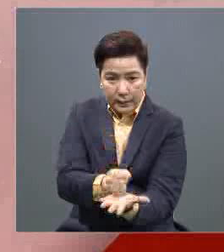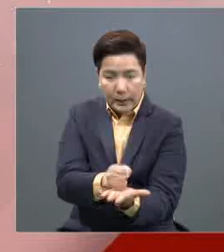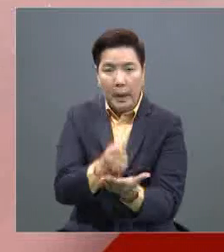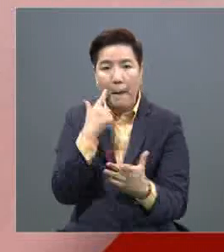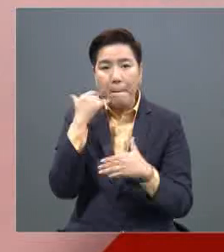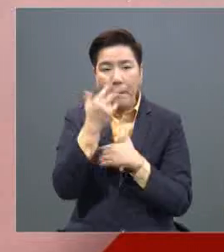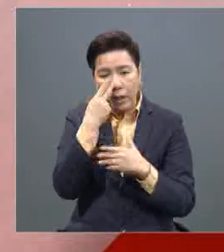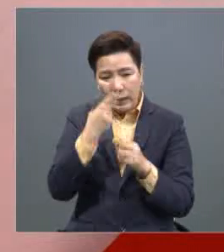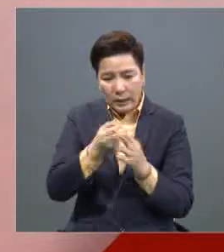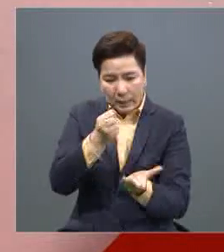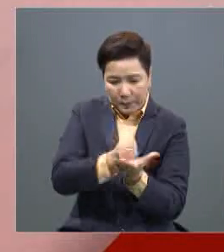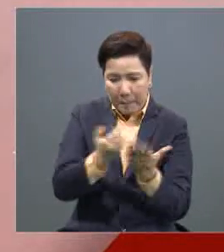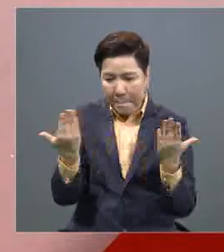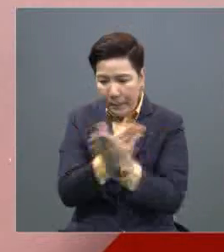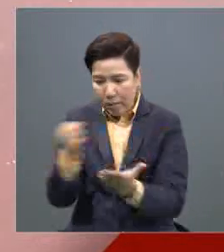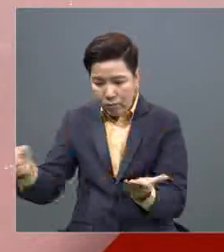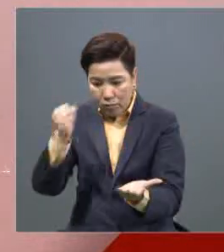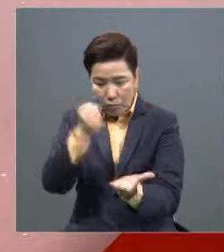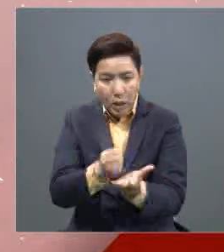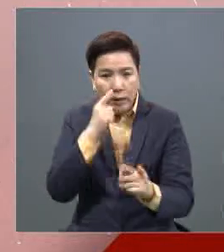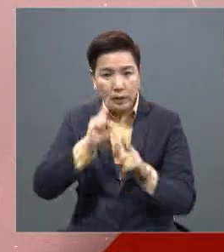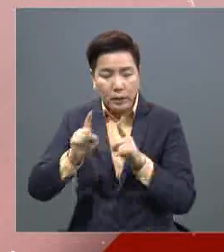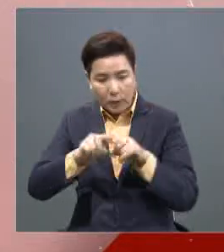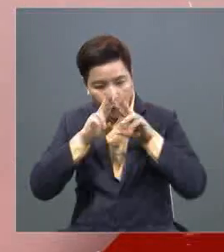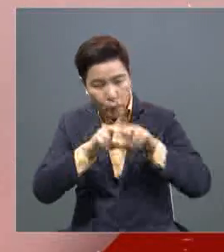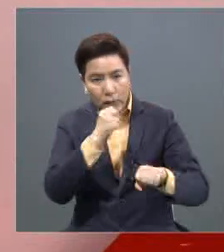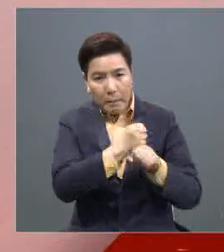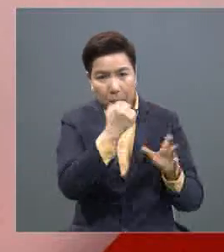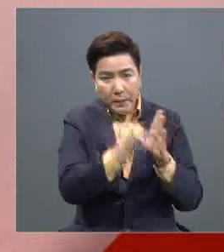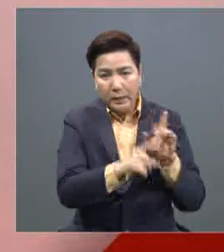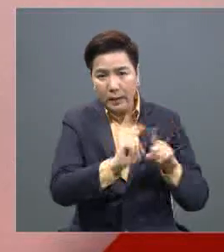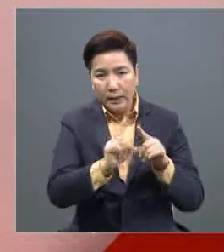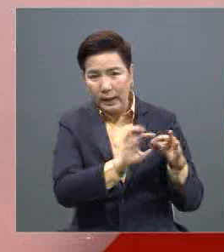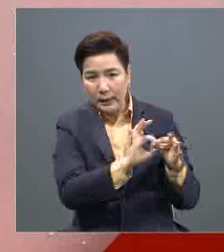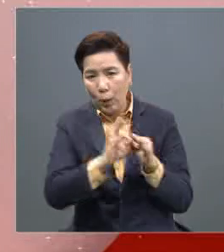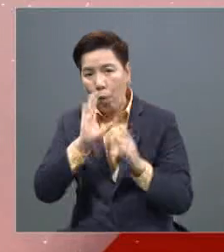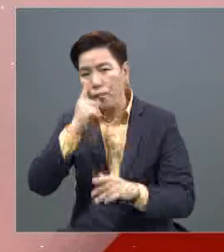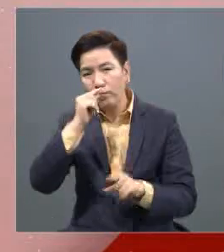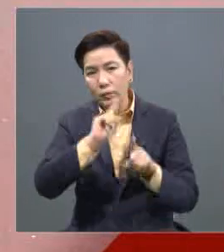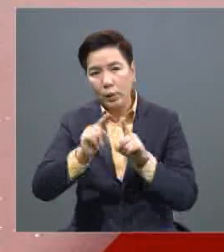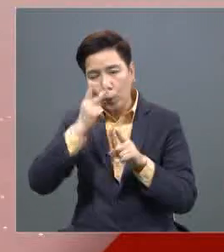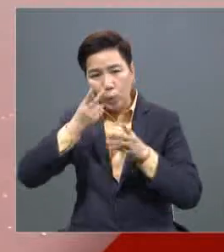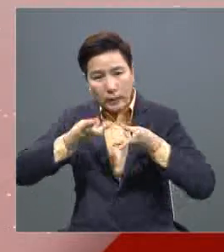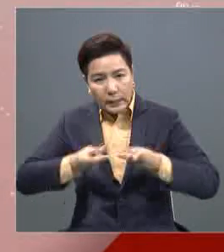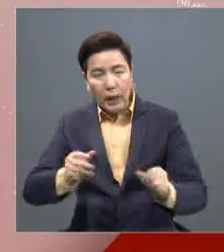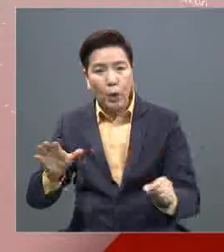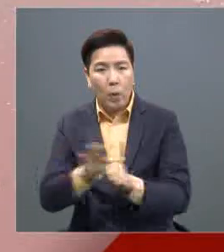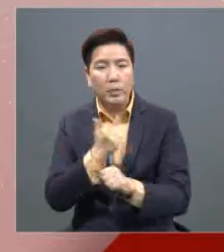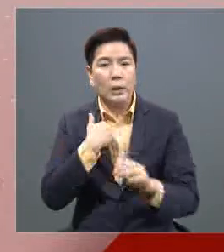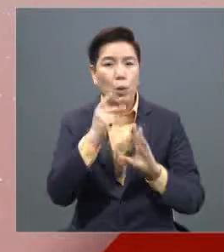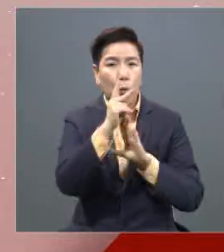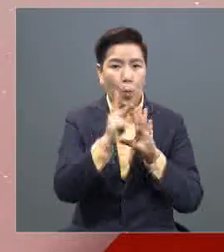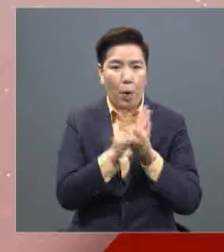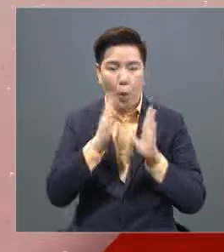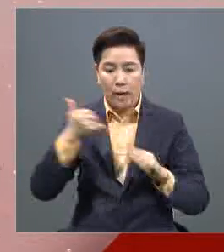เภทการตรวจลงตาให้สืบสวนจับกุมการกระทำผิดกฎหมายทุกฐานที่เกี่ยวข้องกับชาวต่างชาติให้ครบถ้วนทั้งกฎหมายว่าด้ว